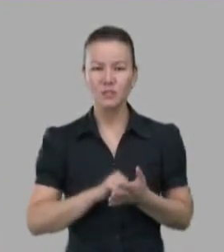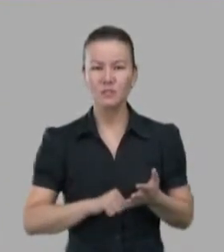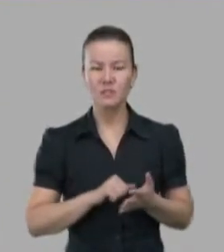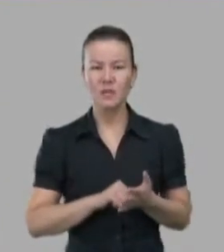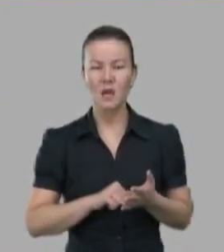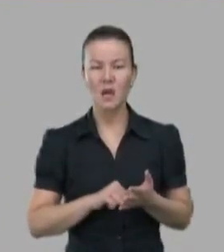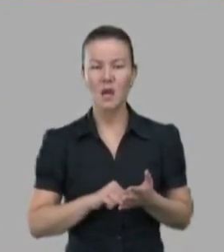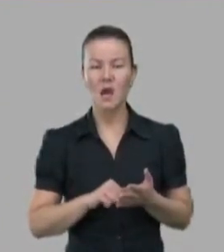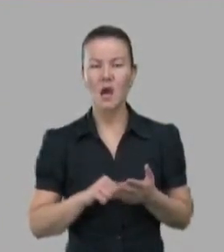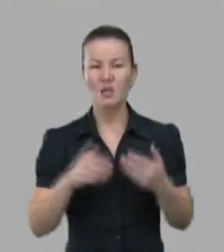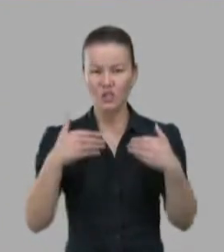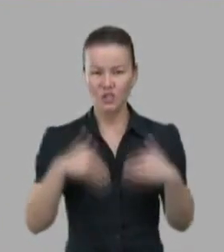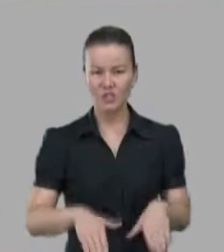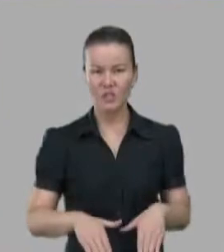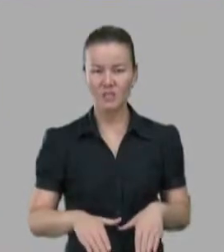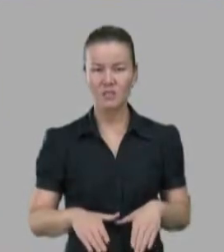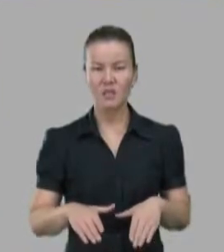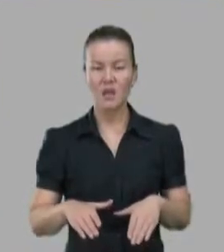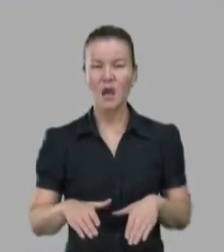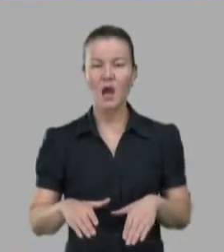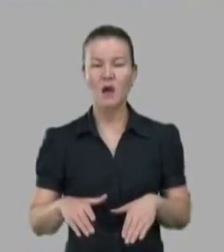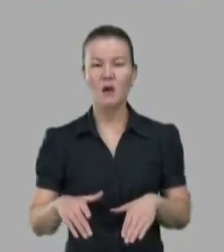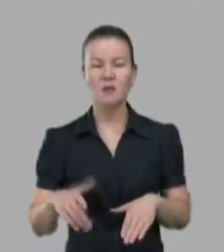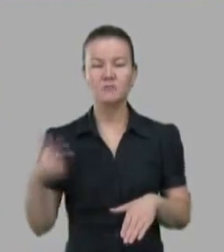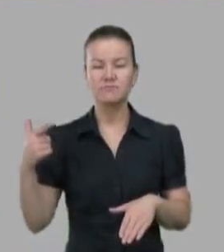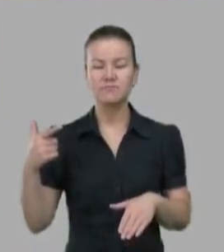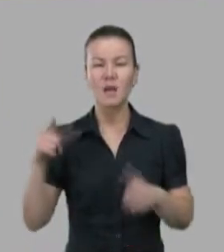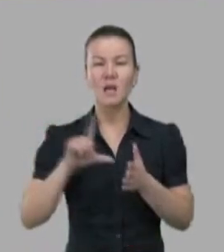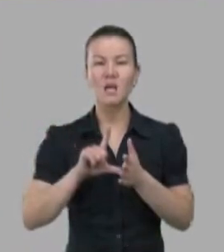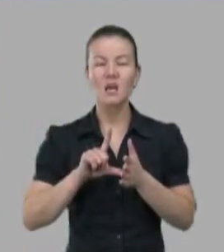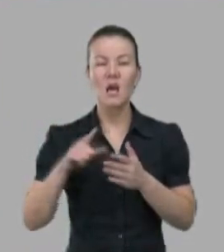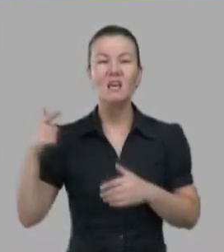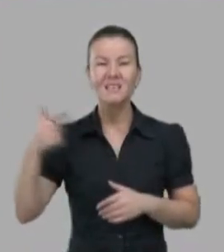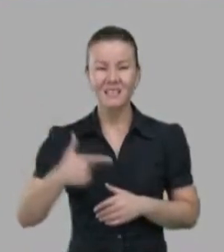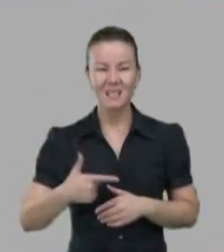Причиной для такого решения геологов